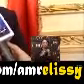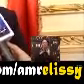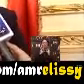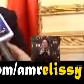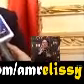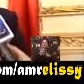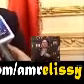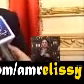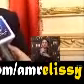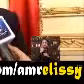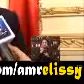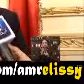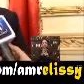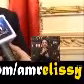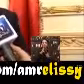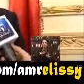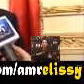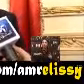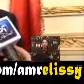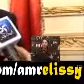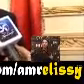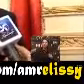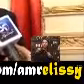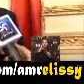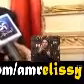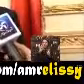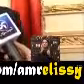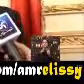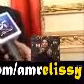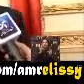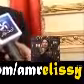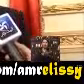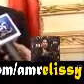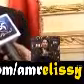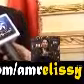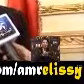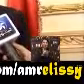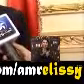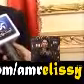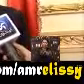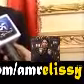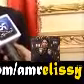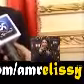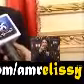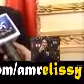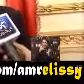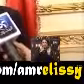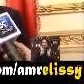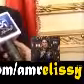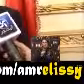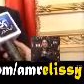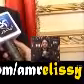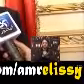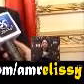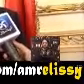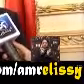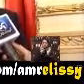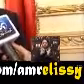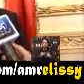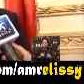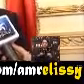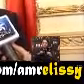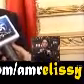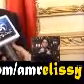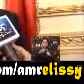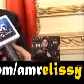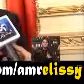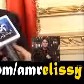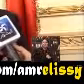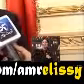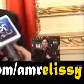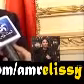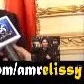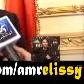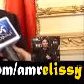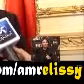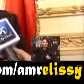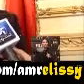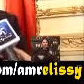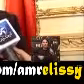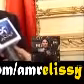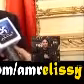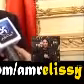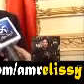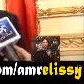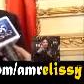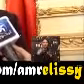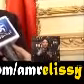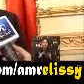مكثفة لرعاية أطفال مصر الذين حرموا من التعليم أو حرموا حتى من فرصة الحياة داخل أسرة،